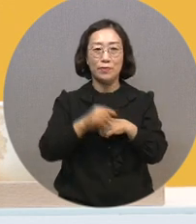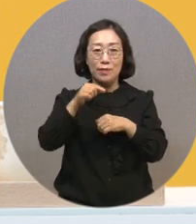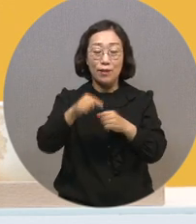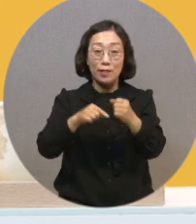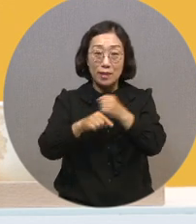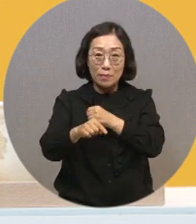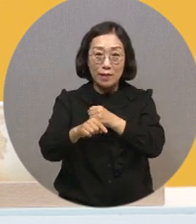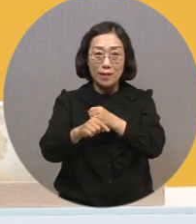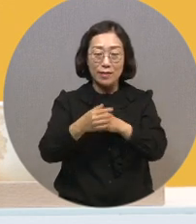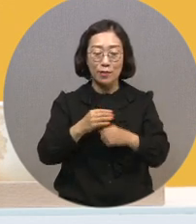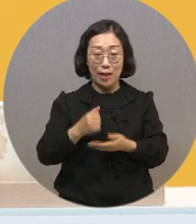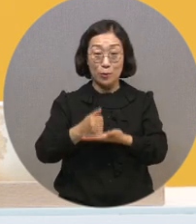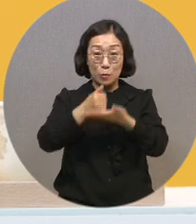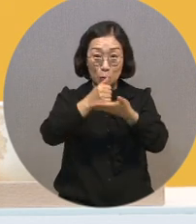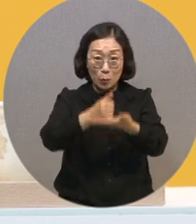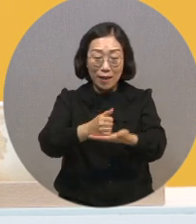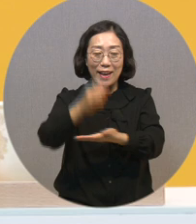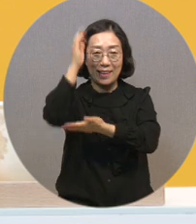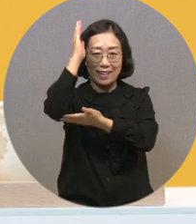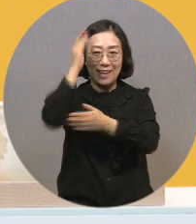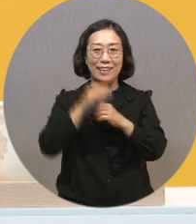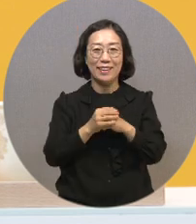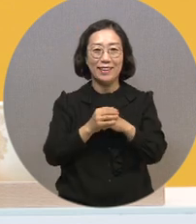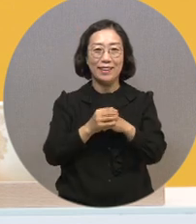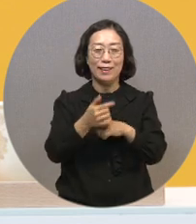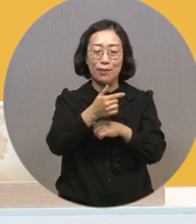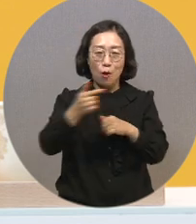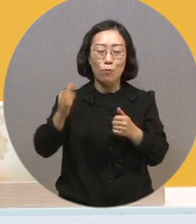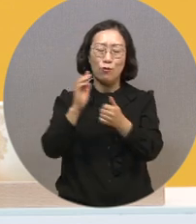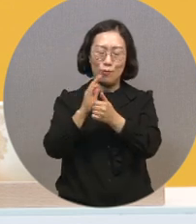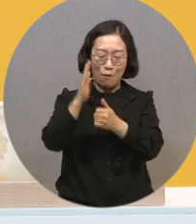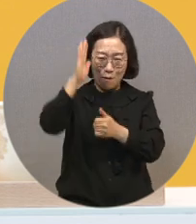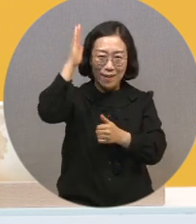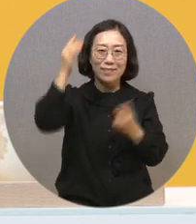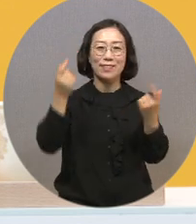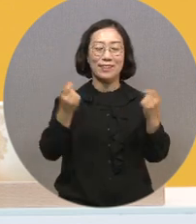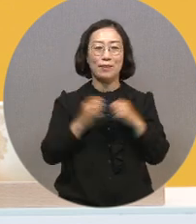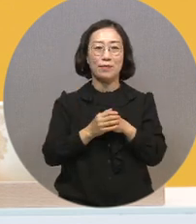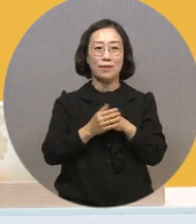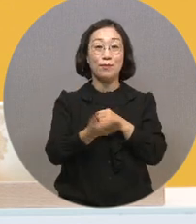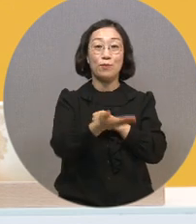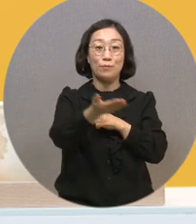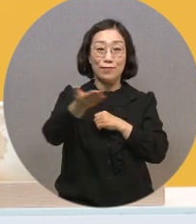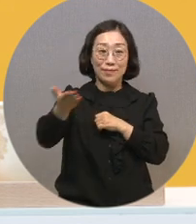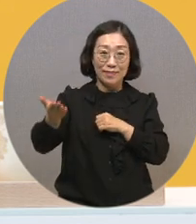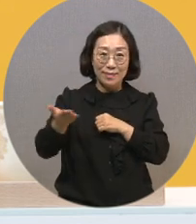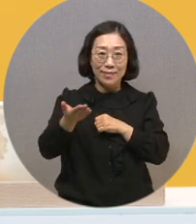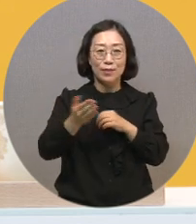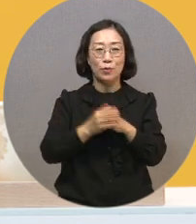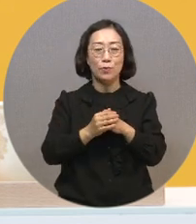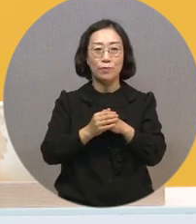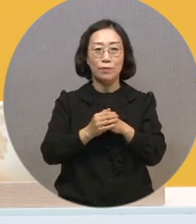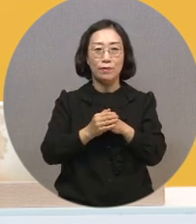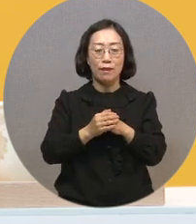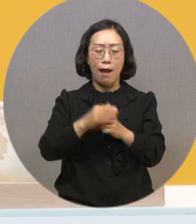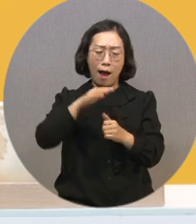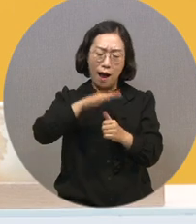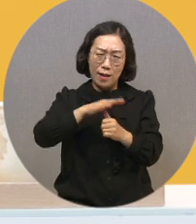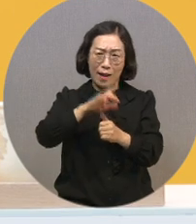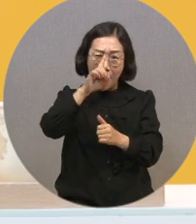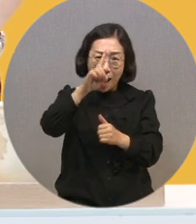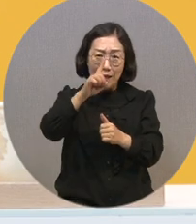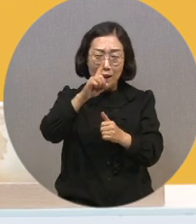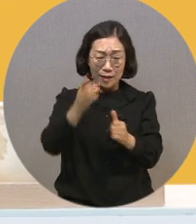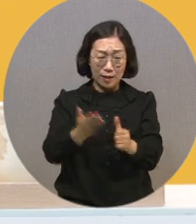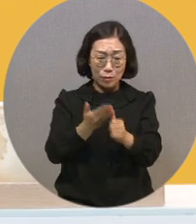의미에서 인터뷰를 하게 되어 너무 영광스럽게 생각합니다. 우리 시청자 여러분들도 한 아이를 키우려면 온